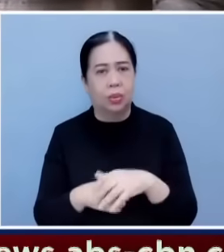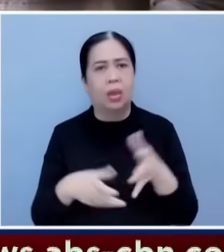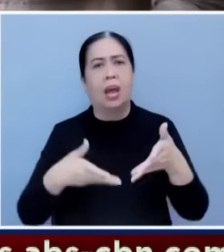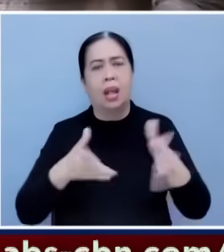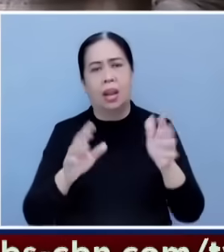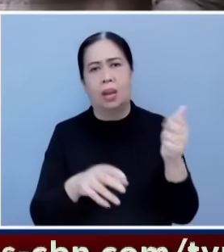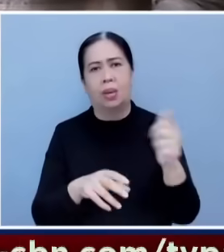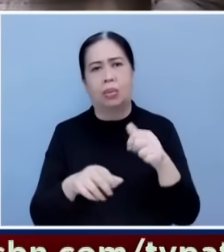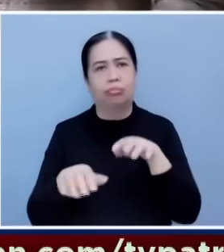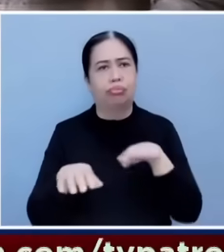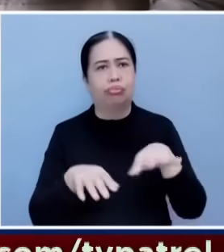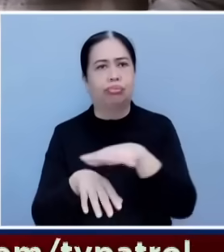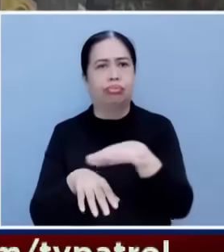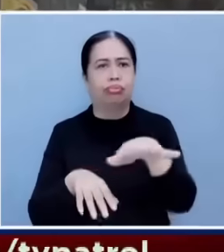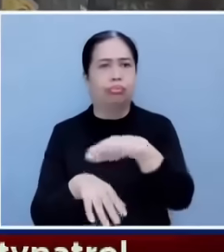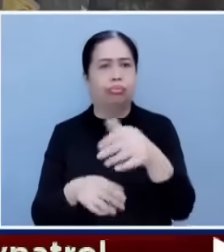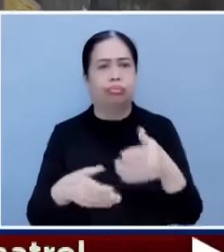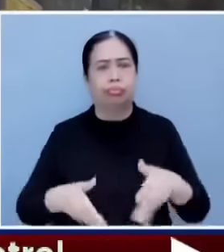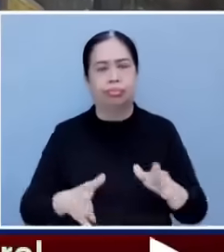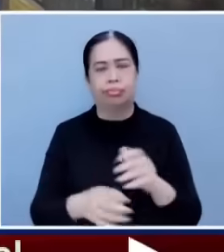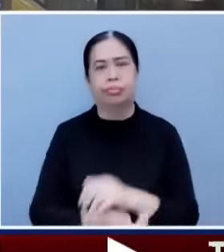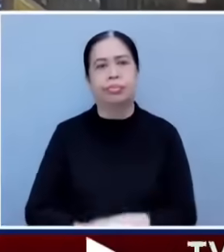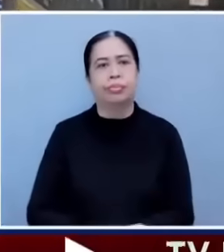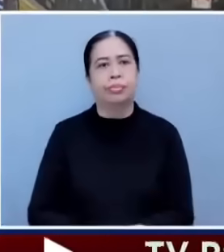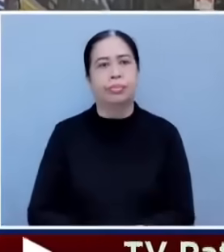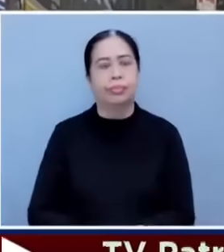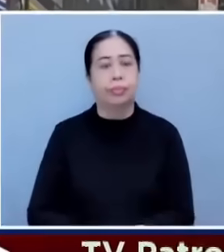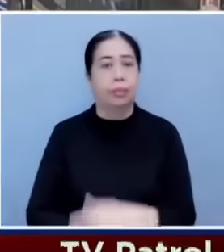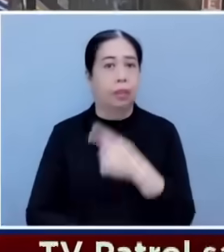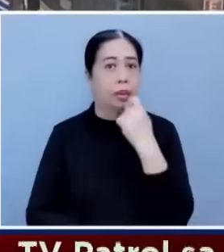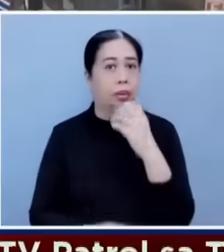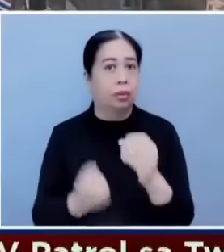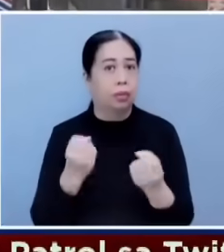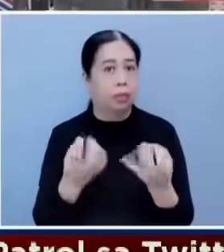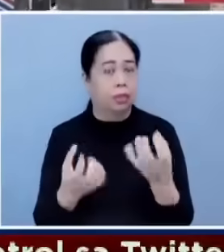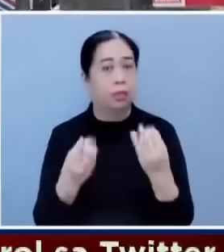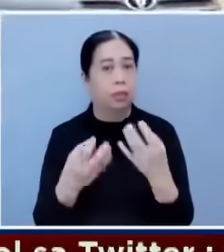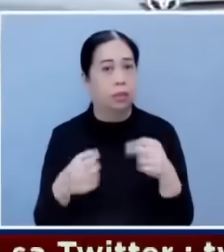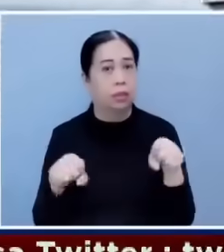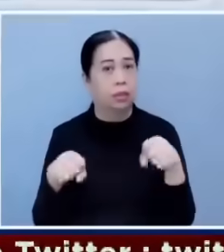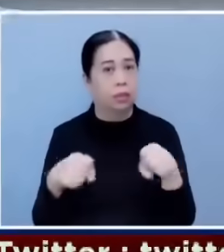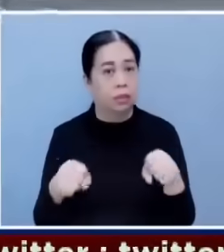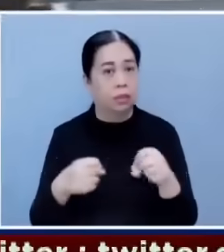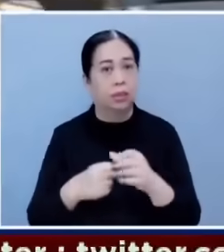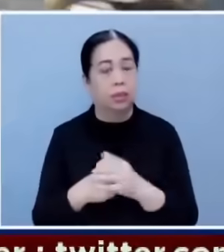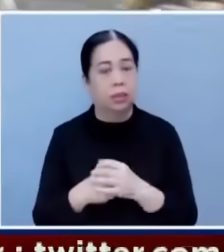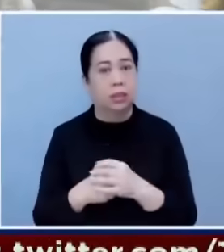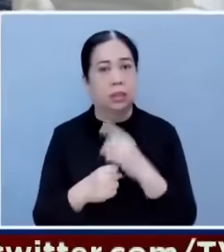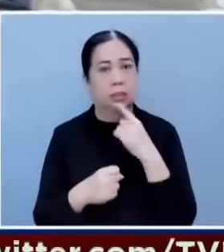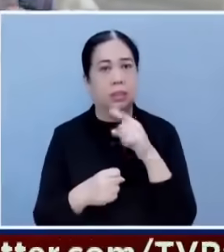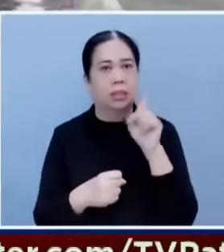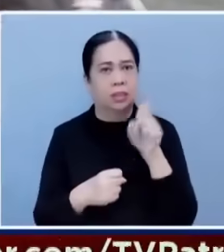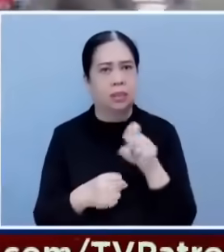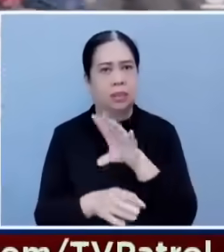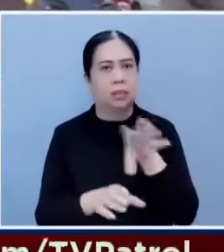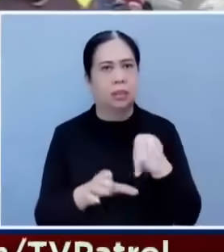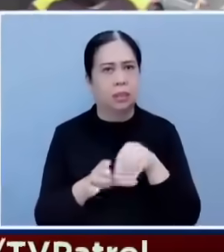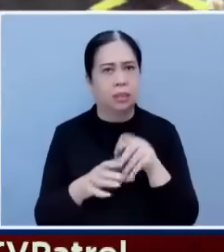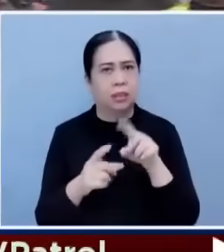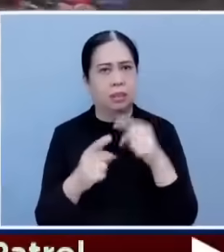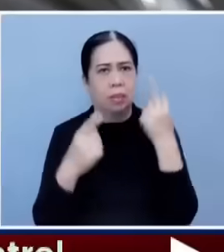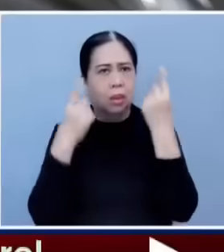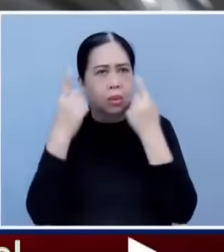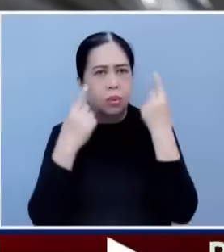silang magpalipat-lipat ng lane. Dahil pinakamarami na nga ang motor, dapat kasali umano ito sa